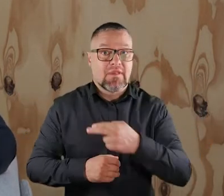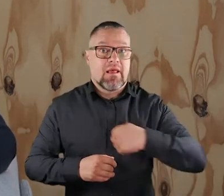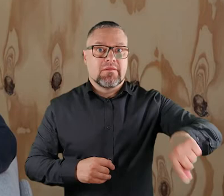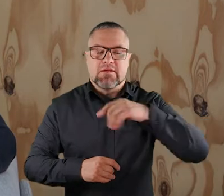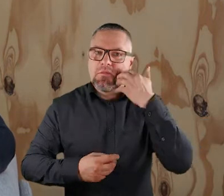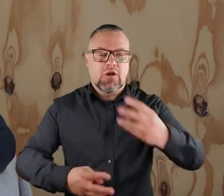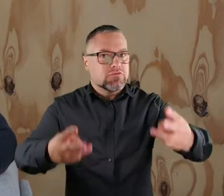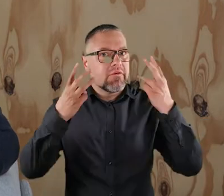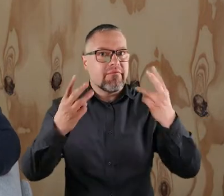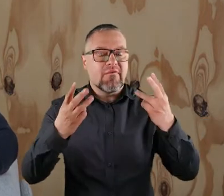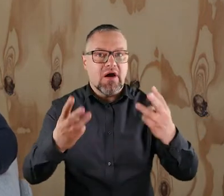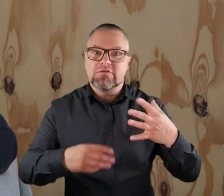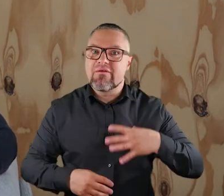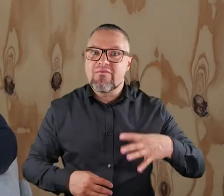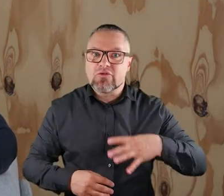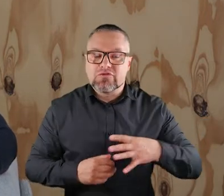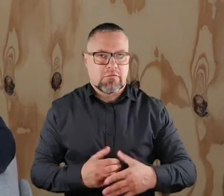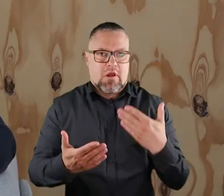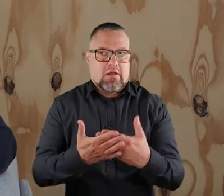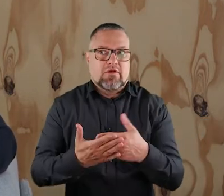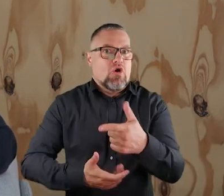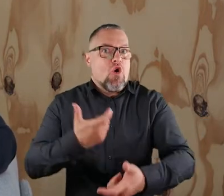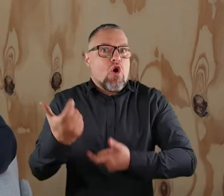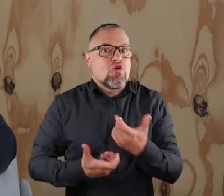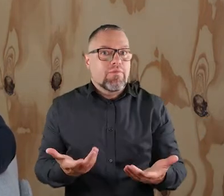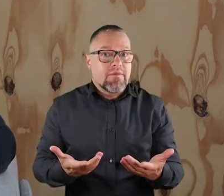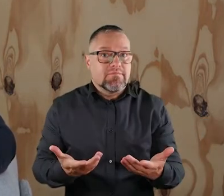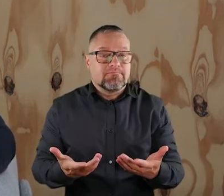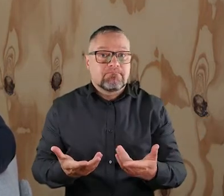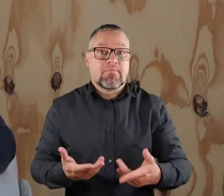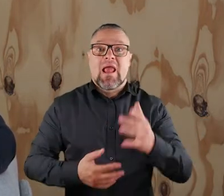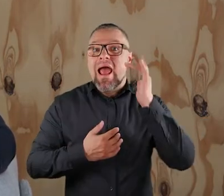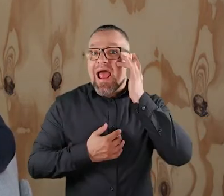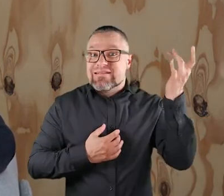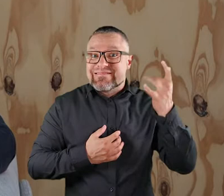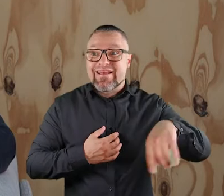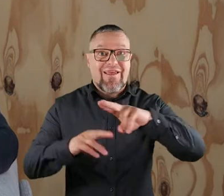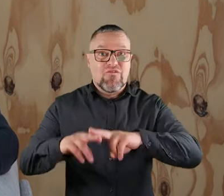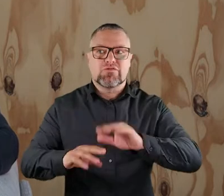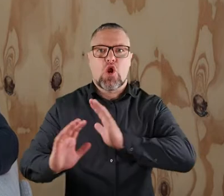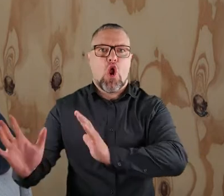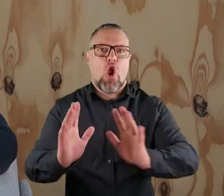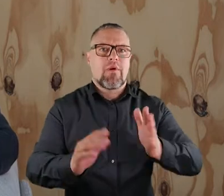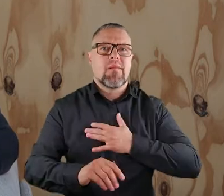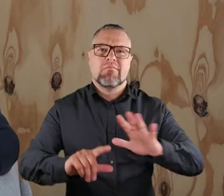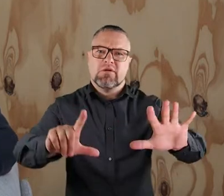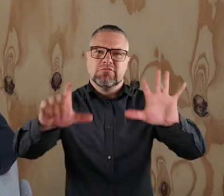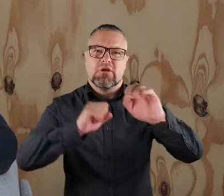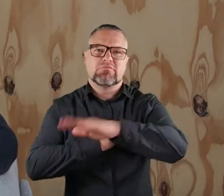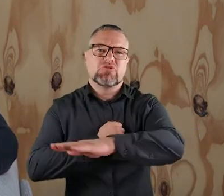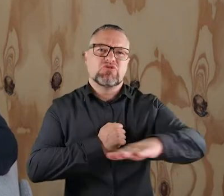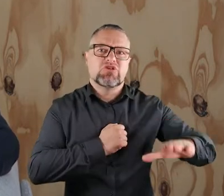jest dla nas równie ważne i cenne. A dlaczego tak się dzieje? Bowiem w Iskierce mamy pod opieką ponad